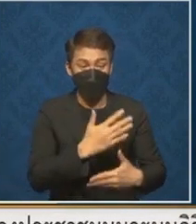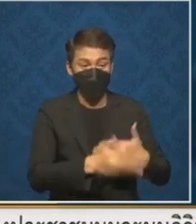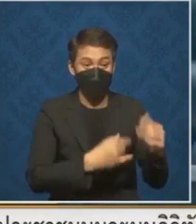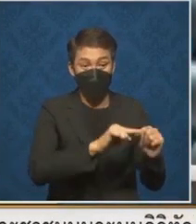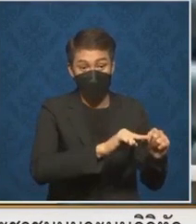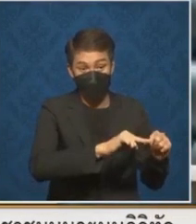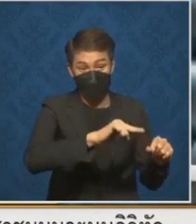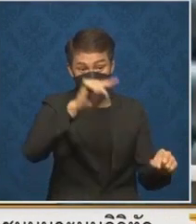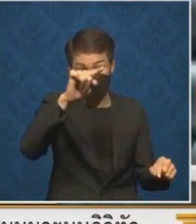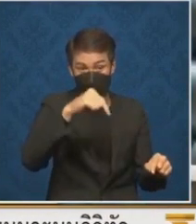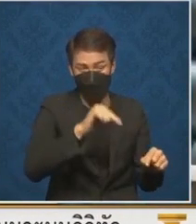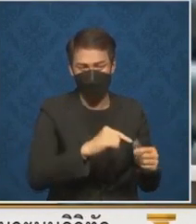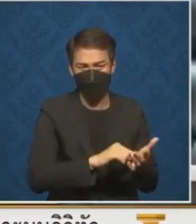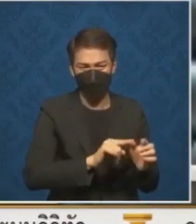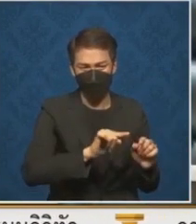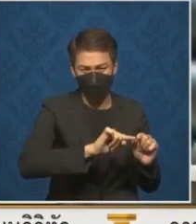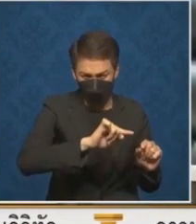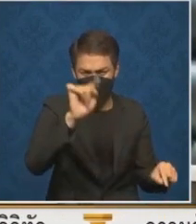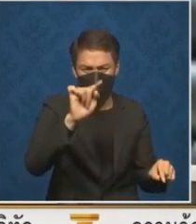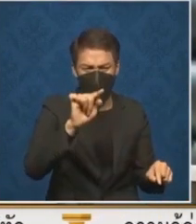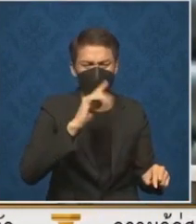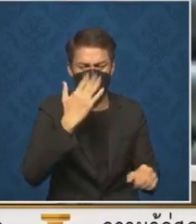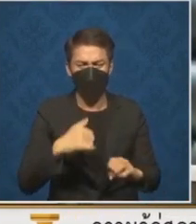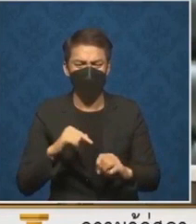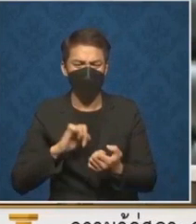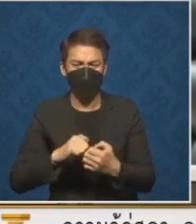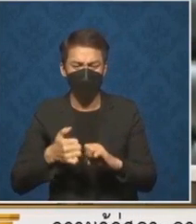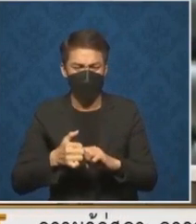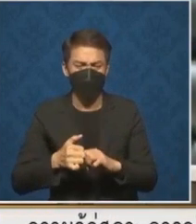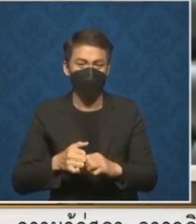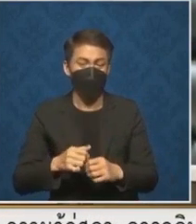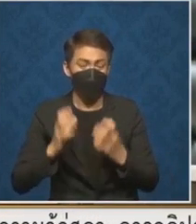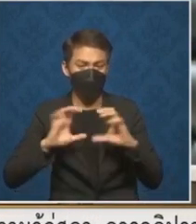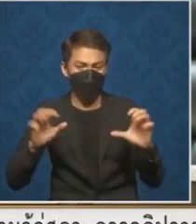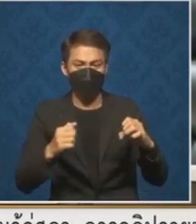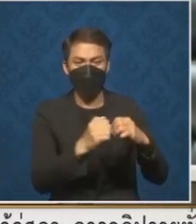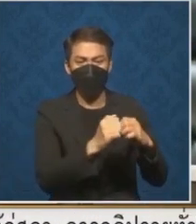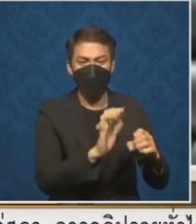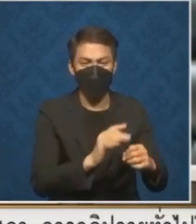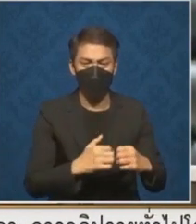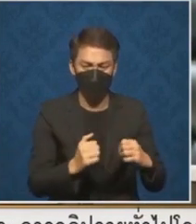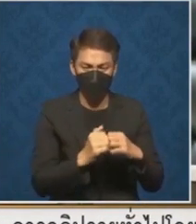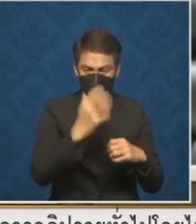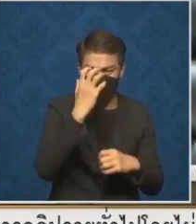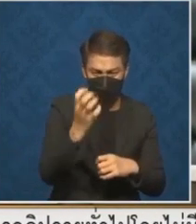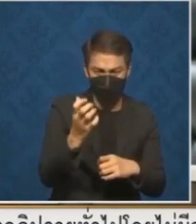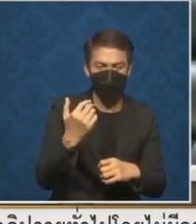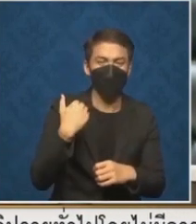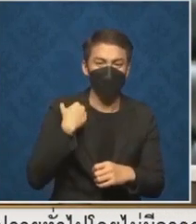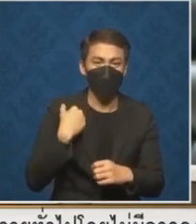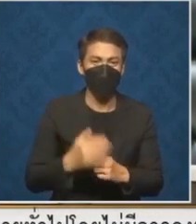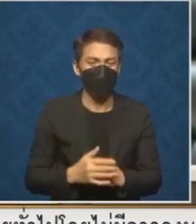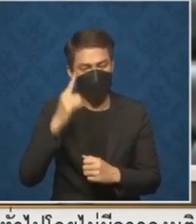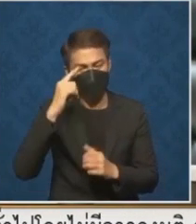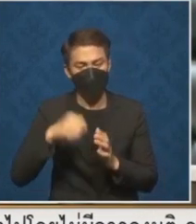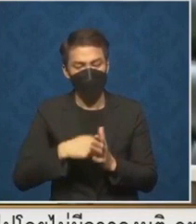230%เพระรัฐบาไม่เขาไปย่กัเขาพอจะเข้าไปย่งเขากยัโรดอัี้อาจะ